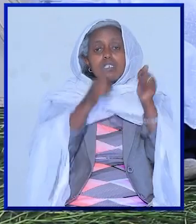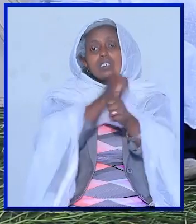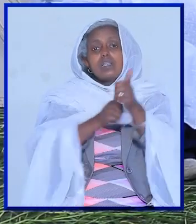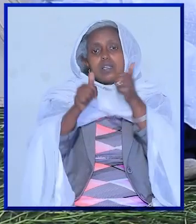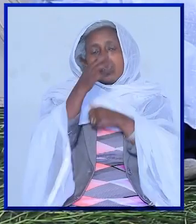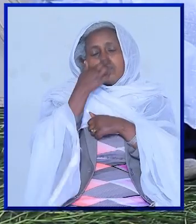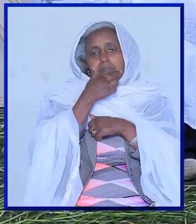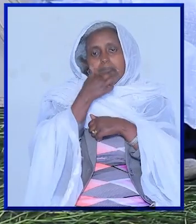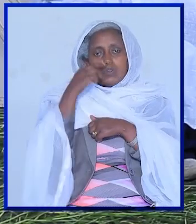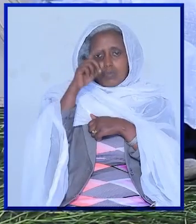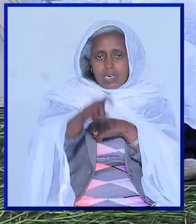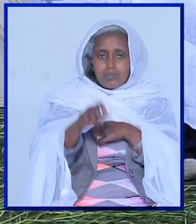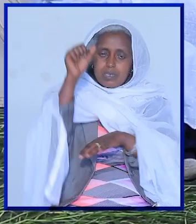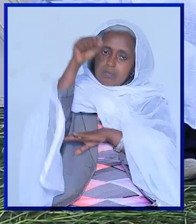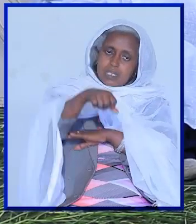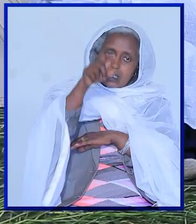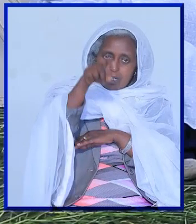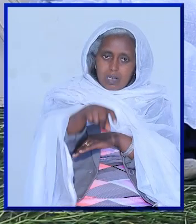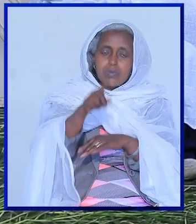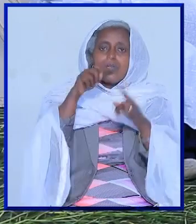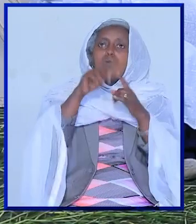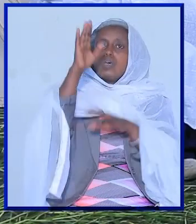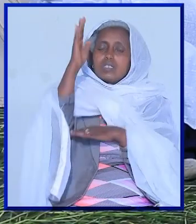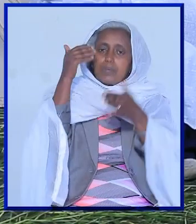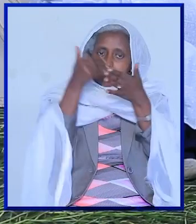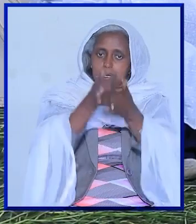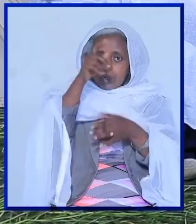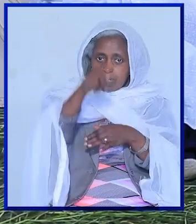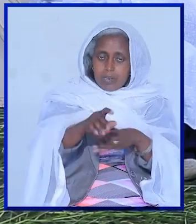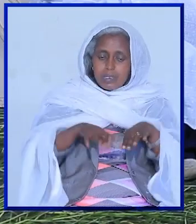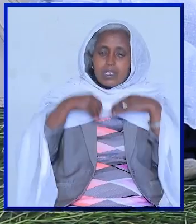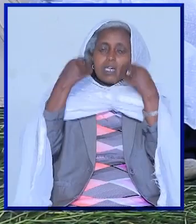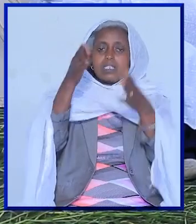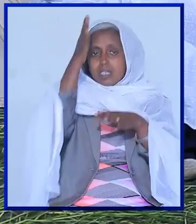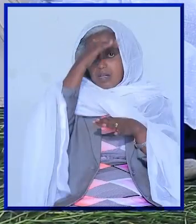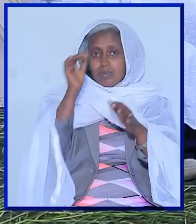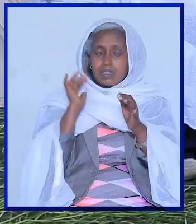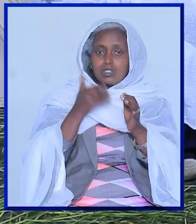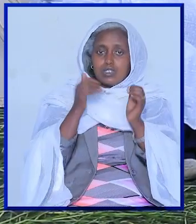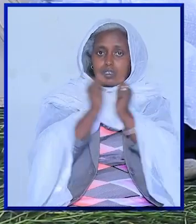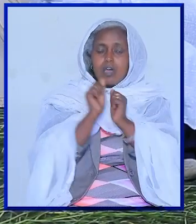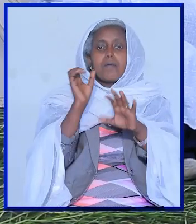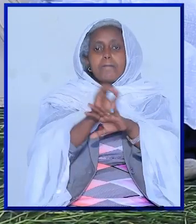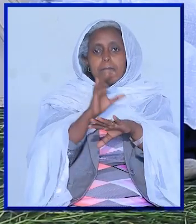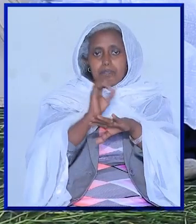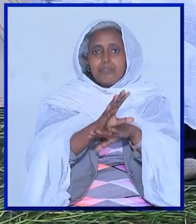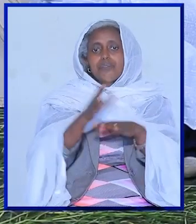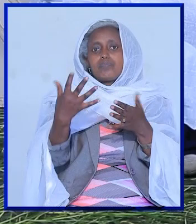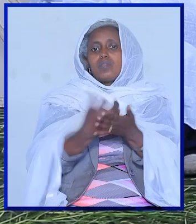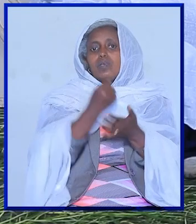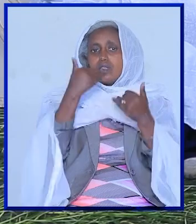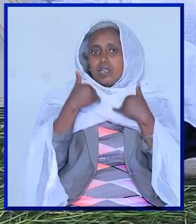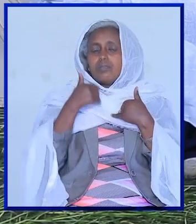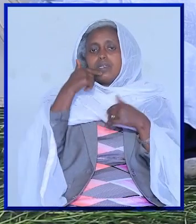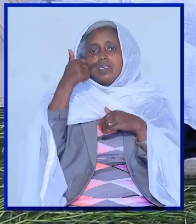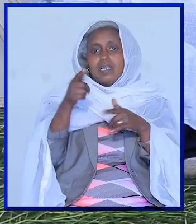መጾም አለብን፣ መስገድ አለብን፣ ወደ እግዚአብሔር መቅረብ አለብን፣ ከንስሐ አባታችን ጋር መመካከር አለብን